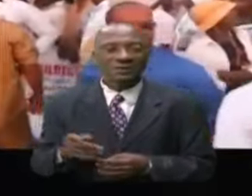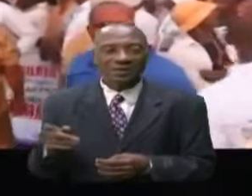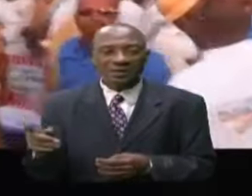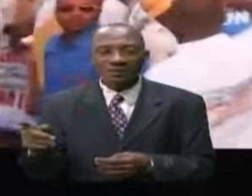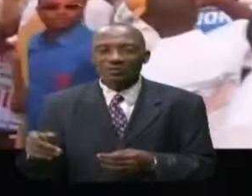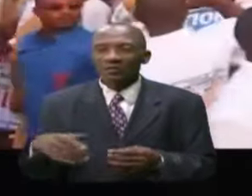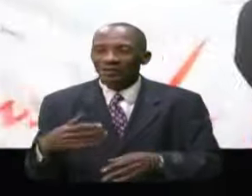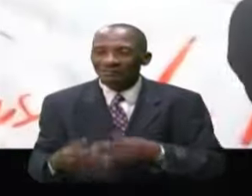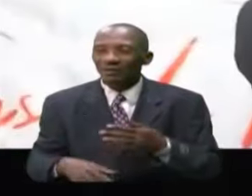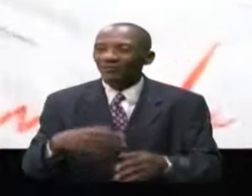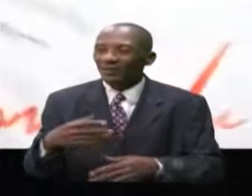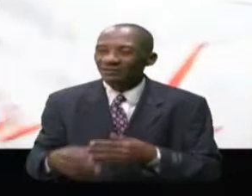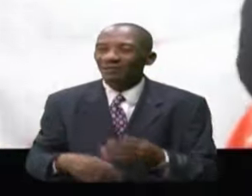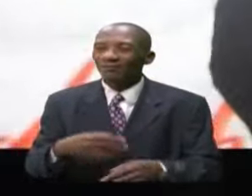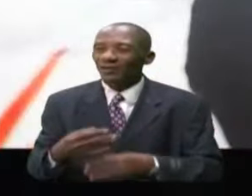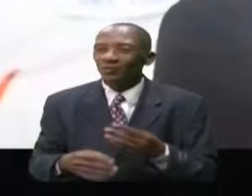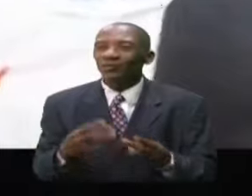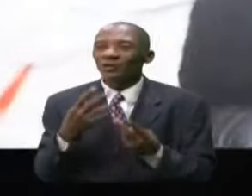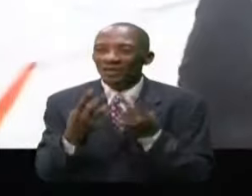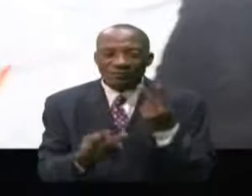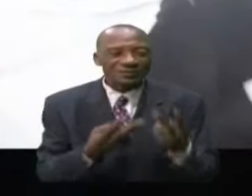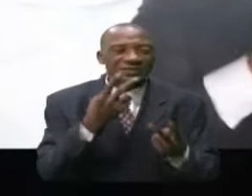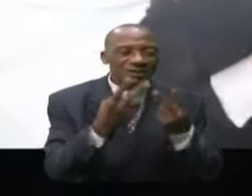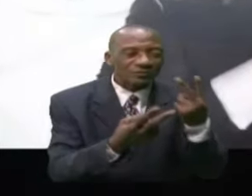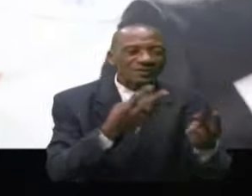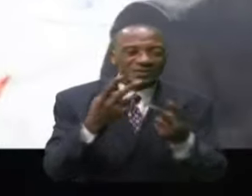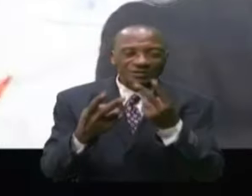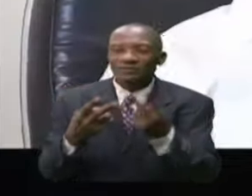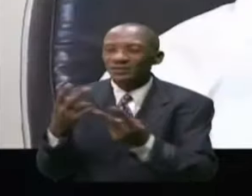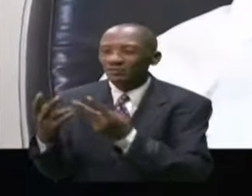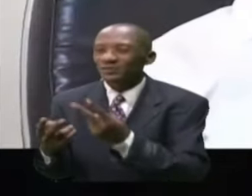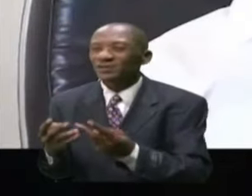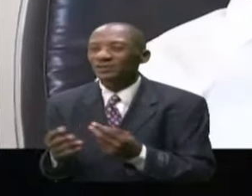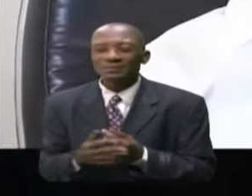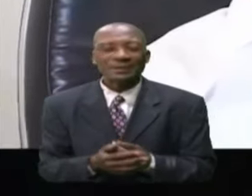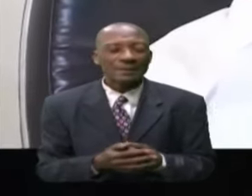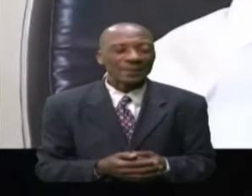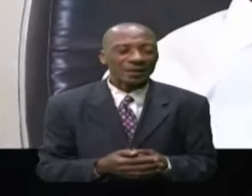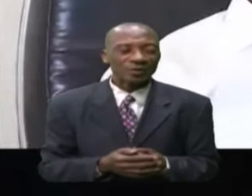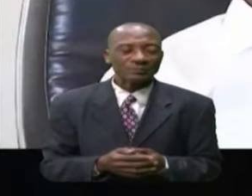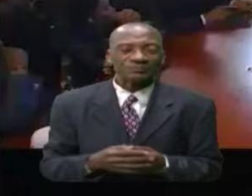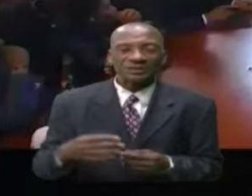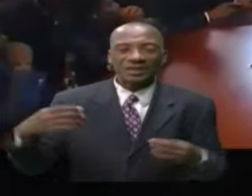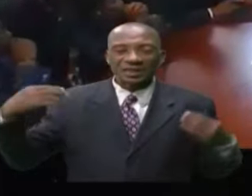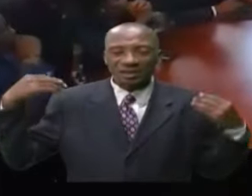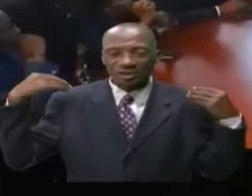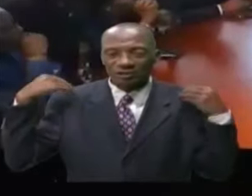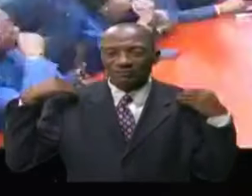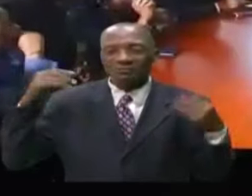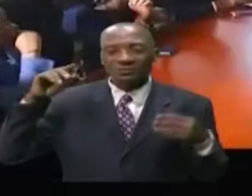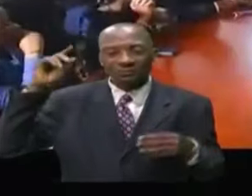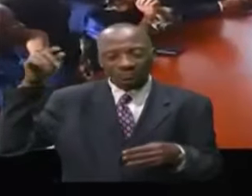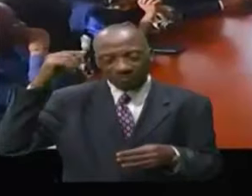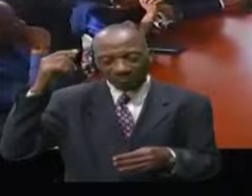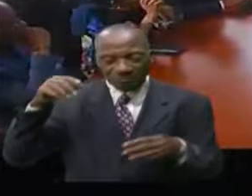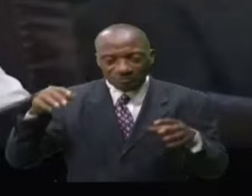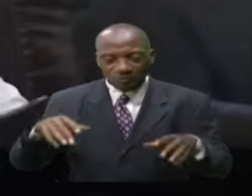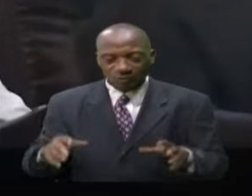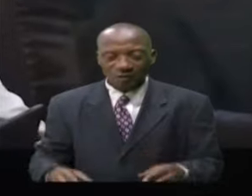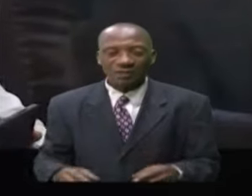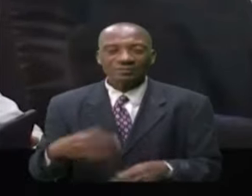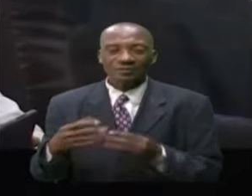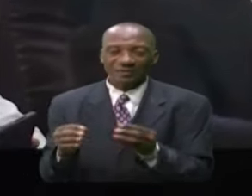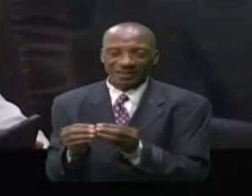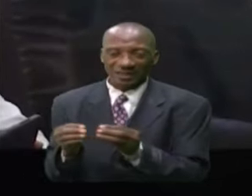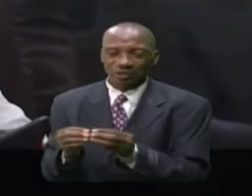la foule après le mot introductif du gouverneur Christophe Bassey Nanga, le chef du gouvernement congolais a présidé une réunion du comité de